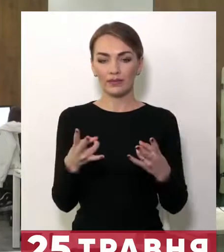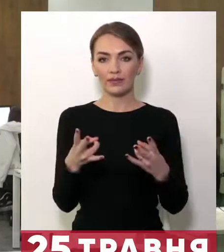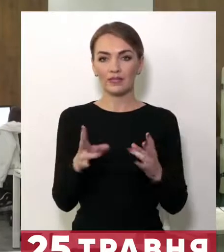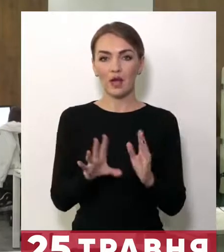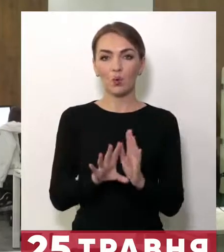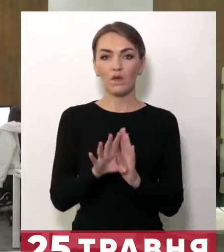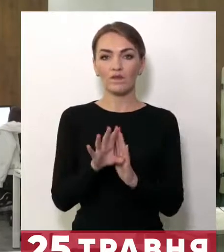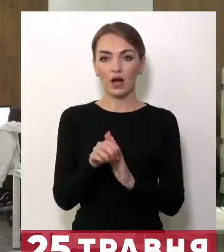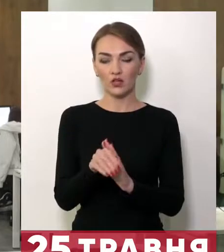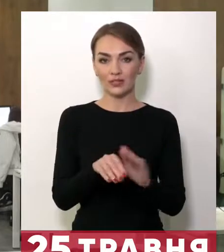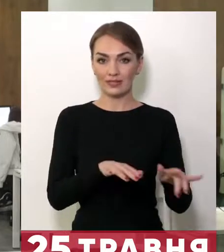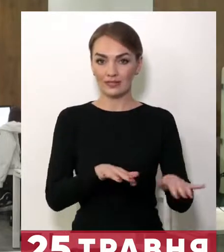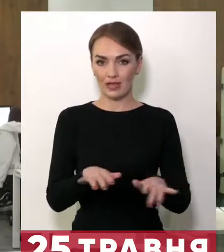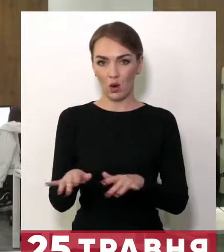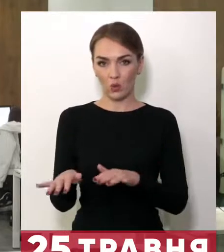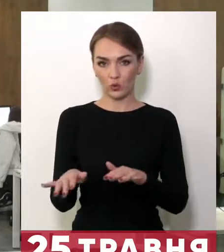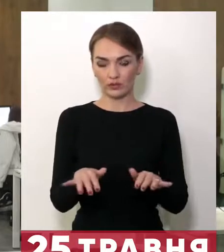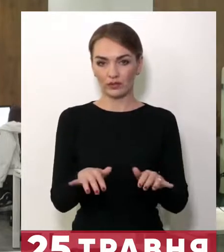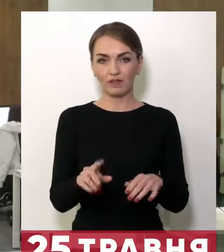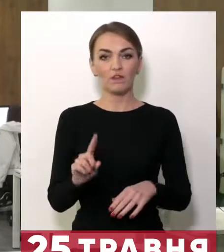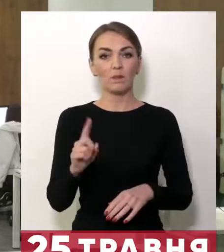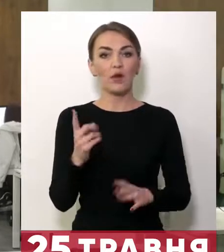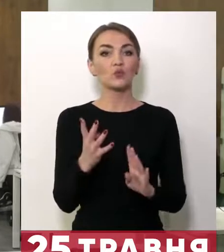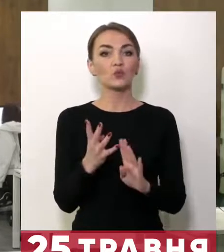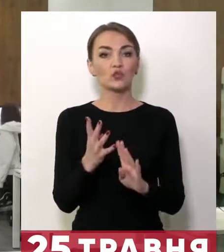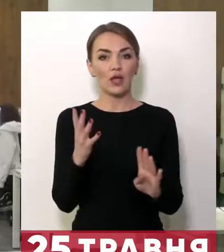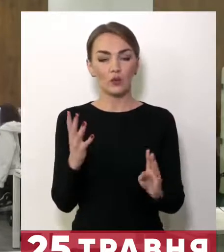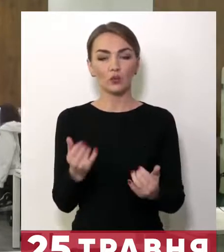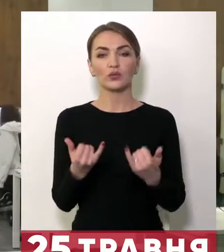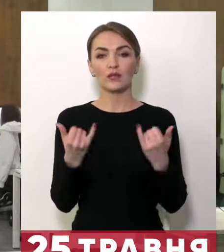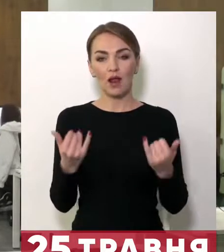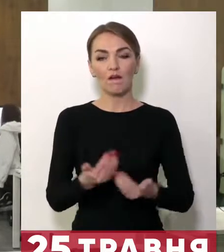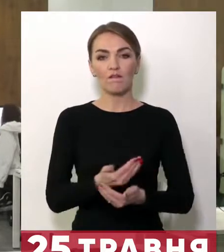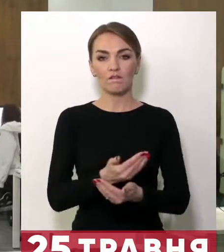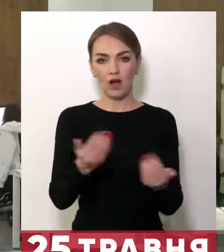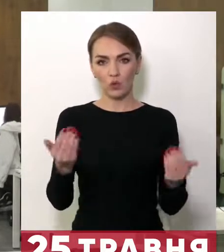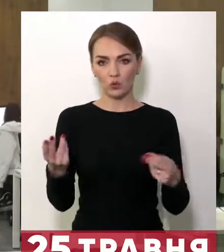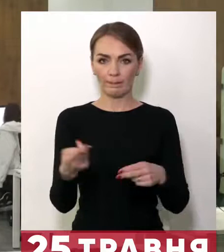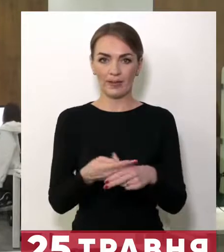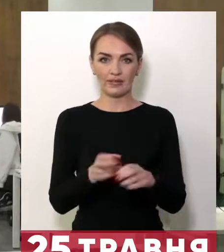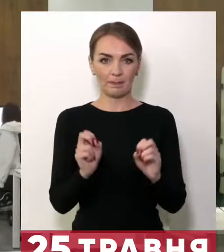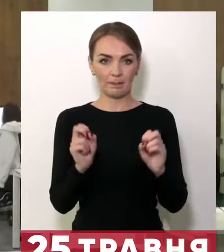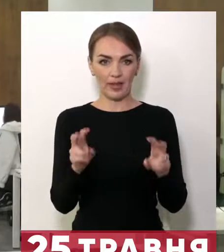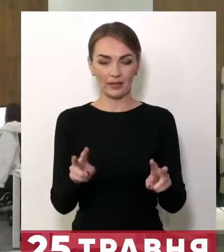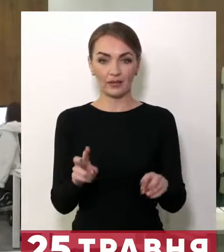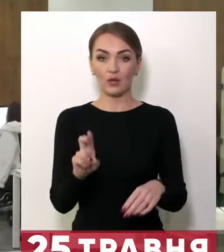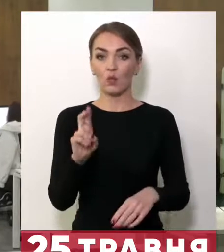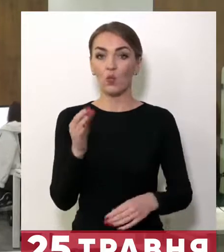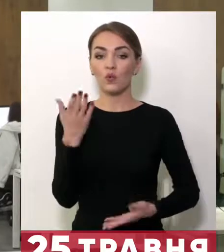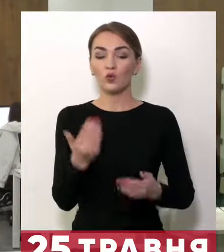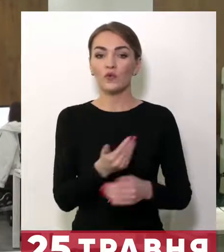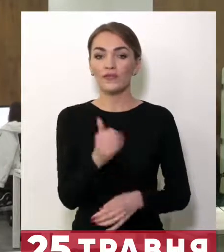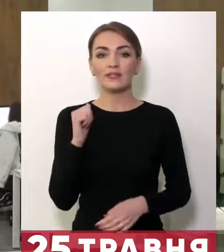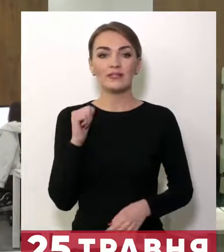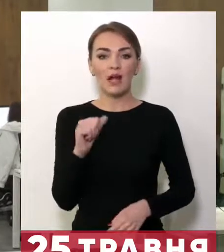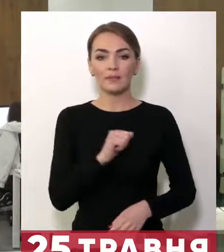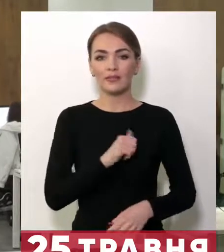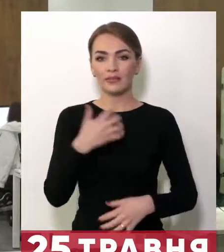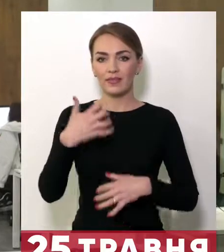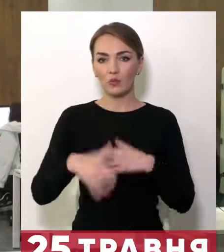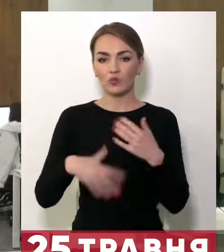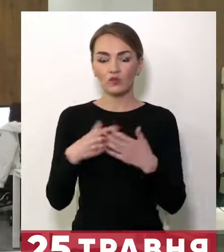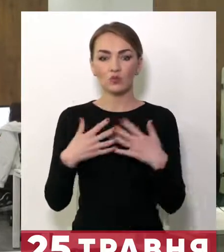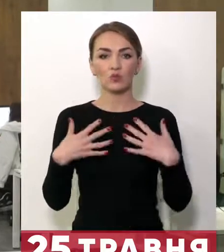запроваджені заходи, в першу чергу, для вашої безпеки. Бо якщо ви самі нехтуєте